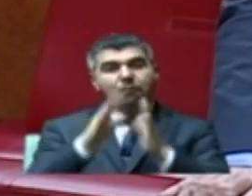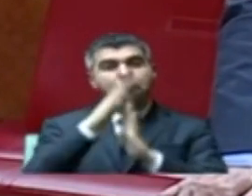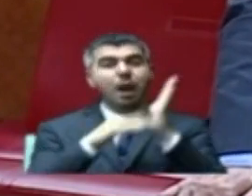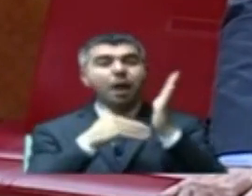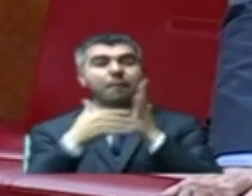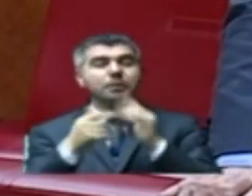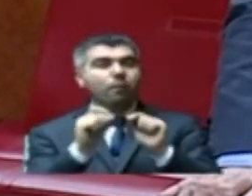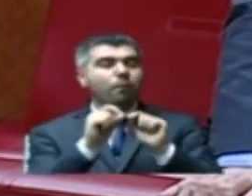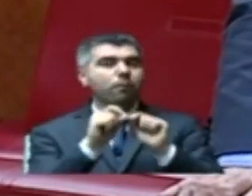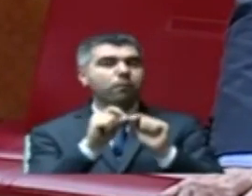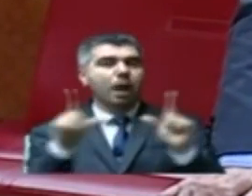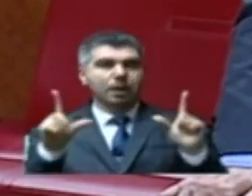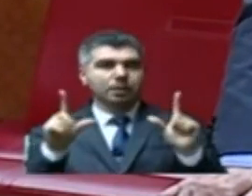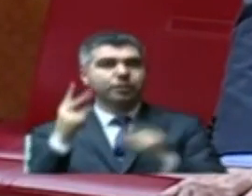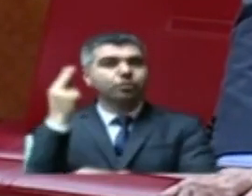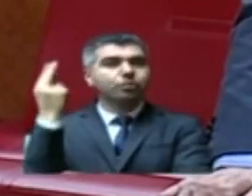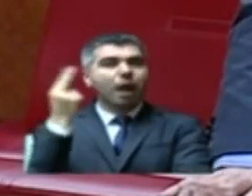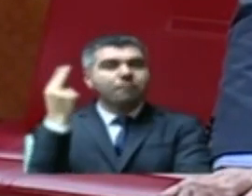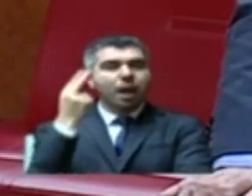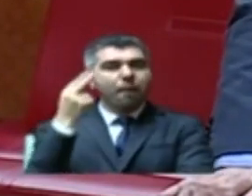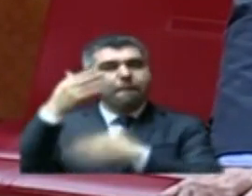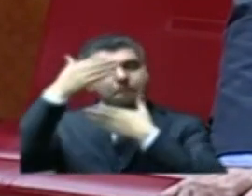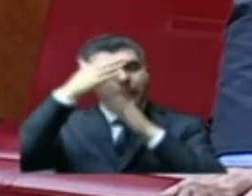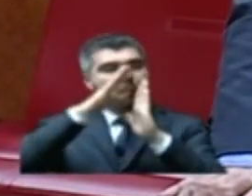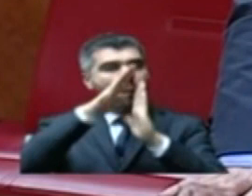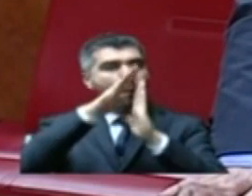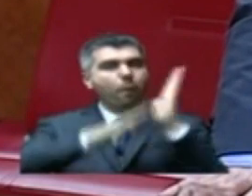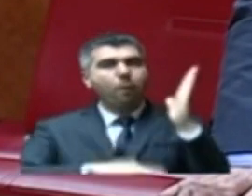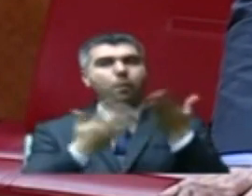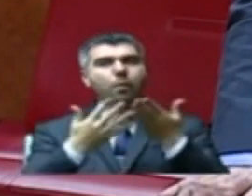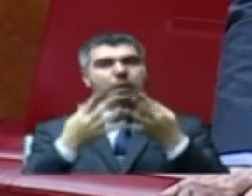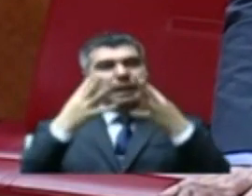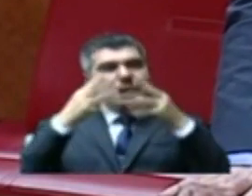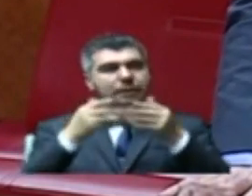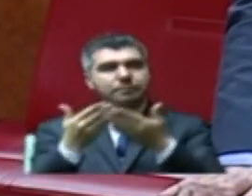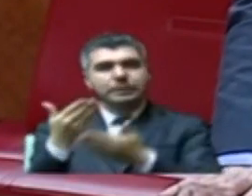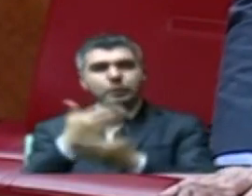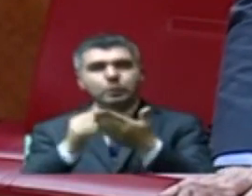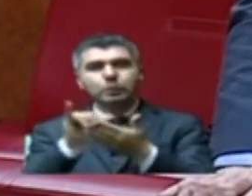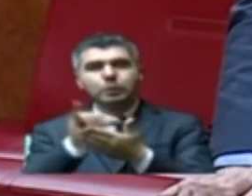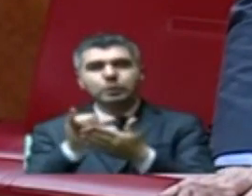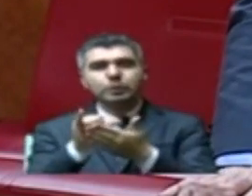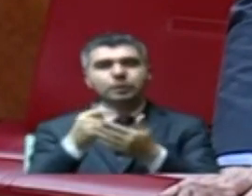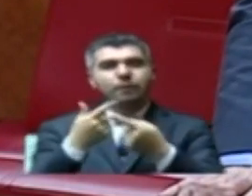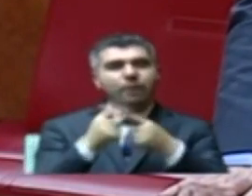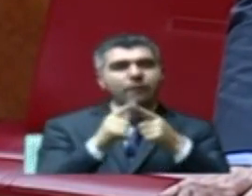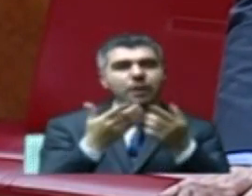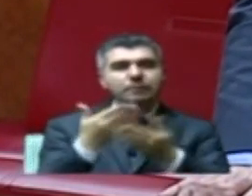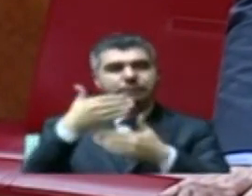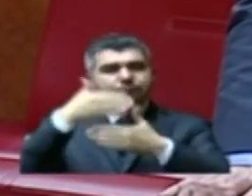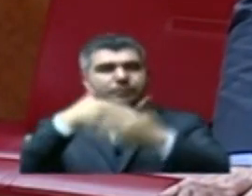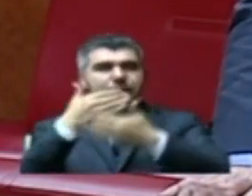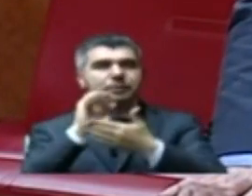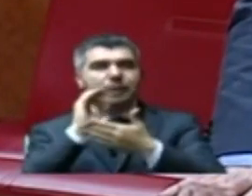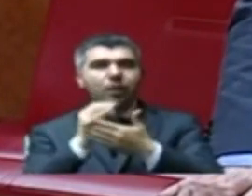مهيكلة، وهذا واحد الورش كبير وكبير جدا، نحاول أن نلائم فيه ما بين العرض الجامعي وما